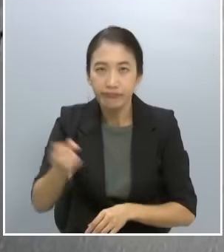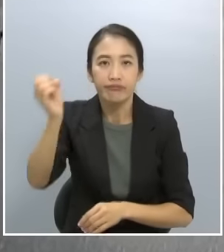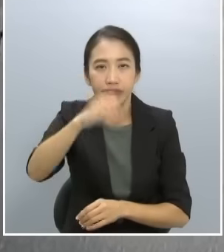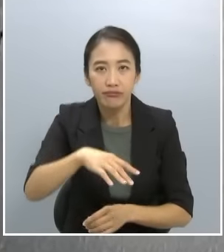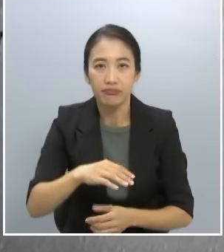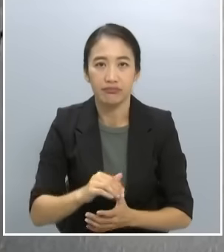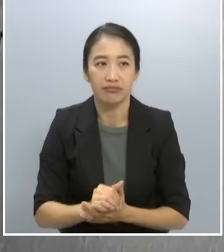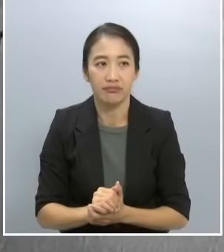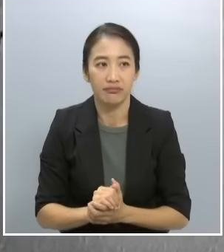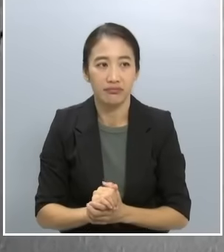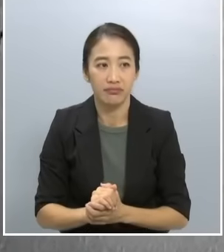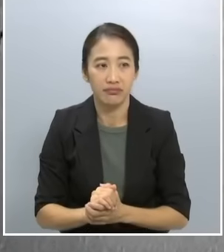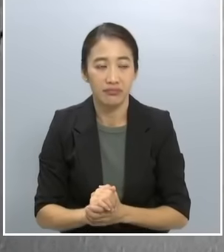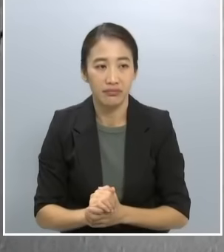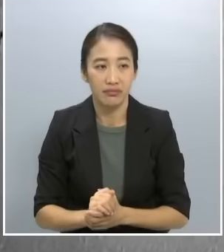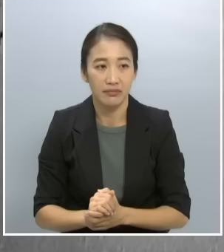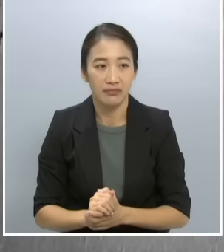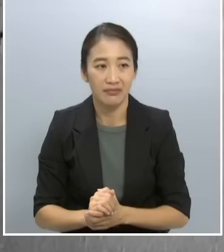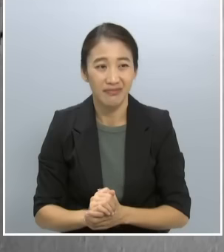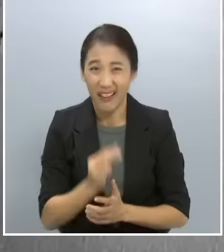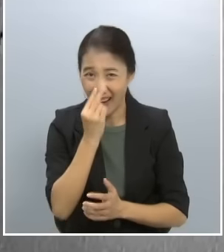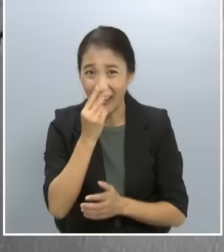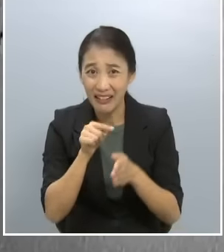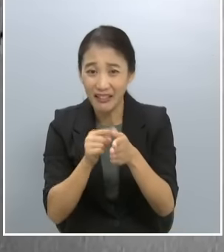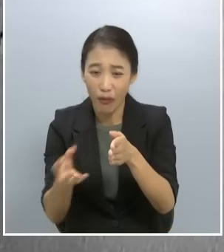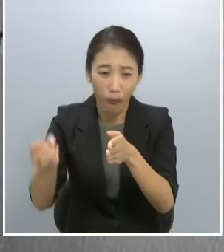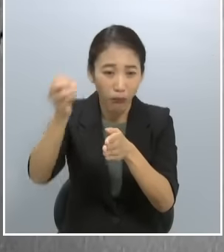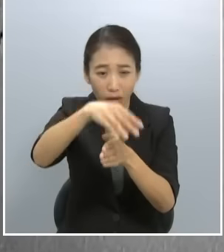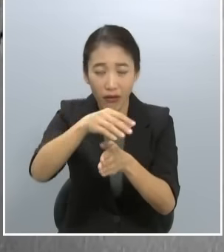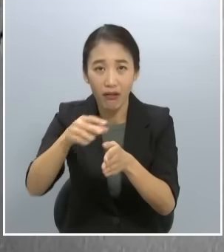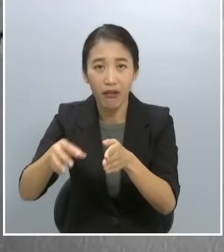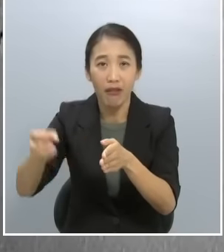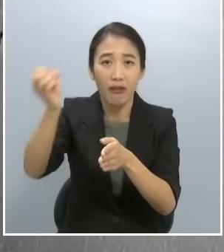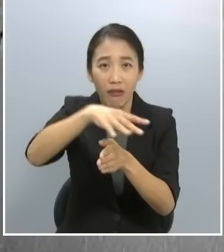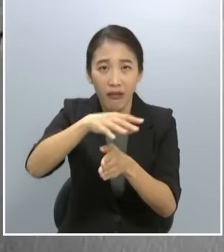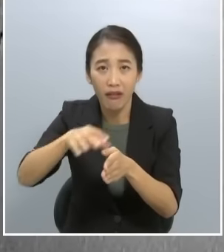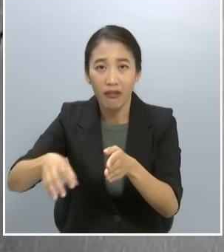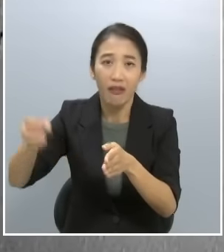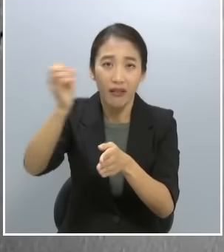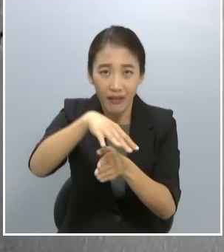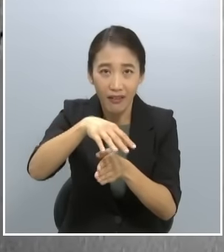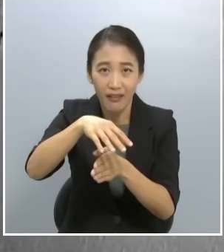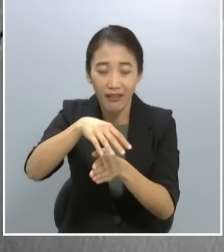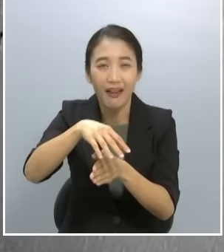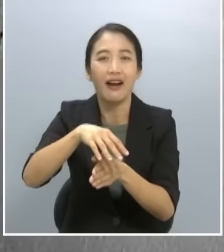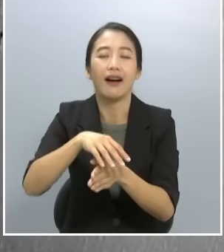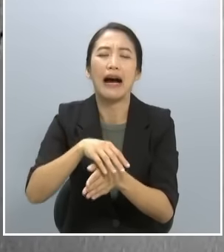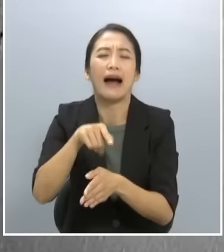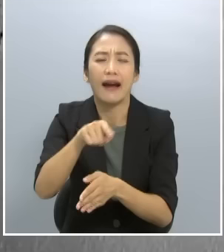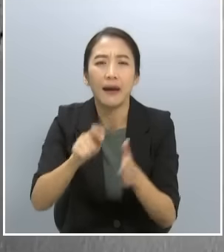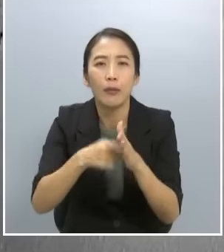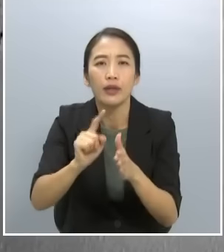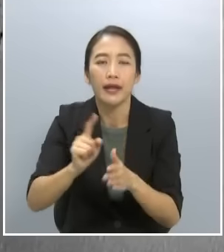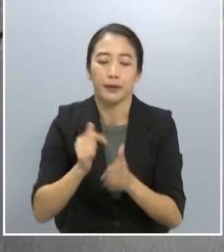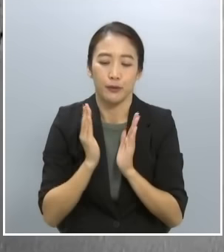มาเรื่อยๆฮะคุณผู้ชมนี่มาอีกแล้วนี่คือสาวคนหนึ่งฮะไปร้องเพจสาย